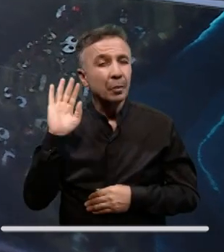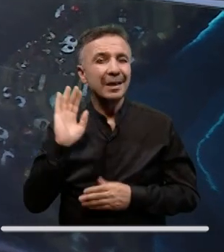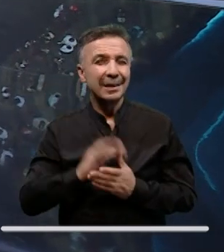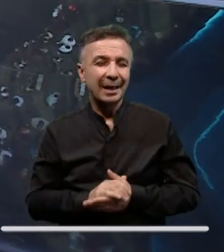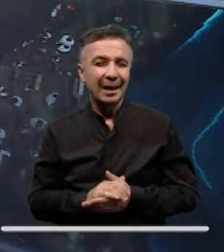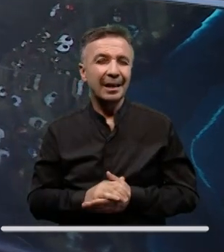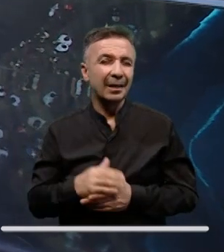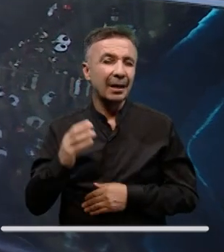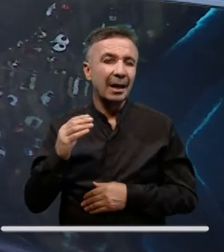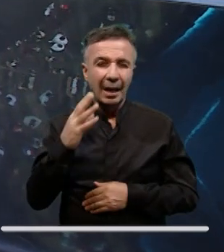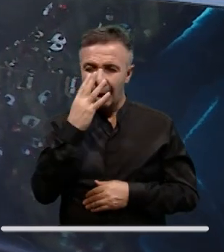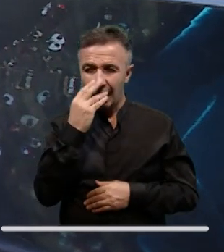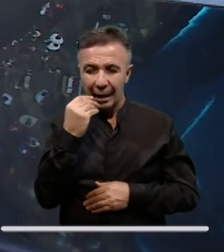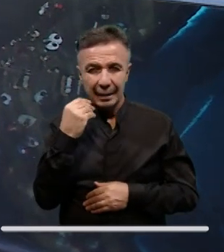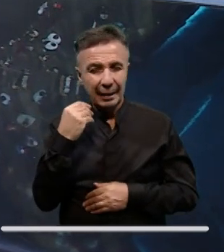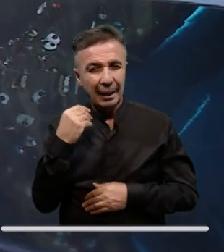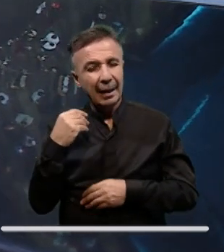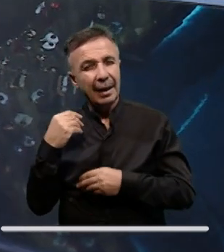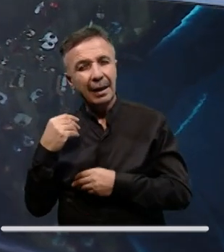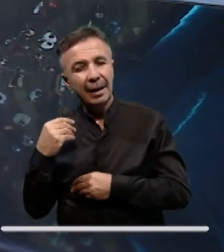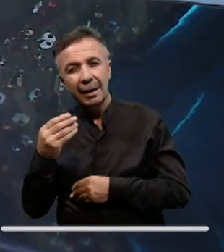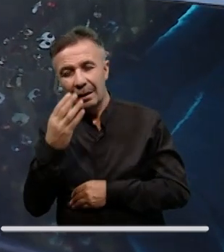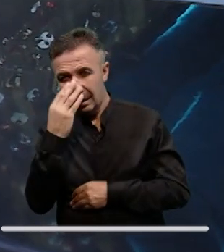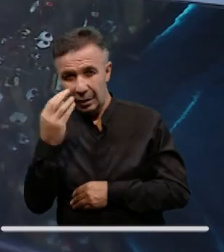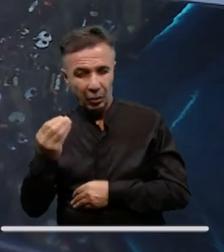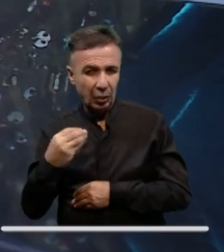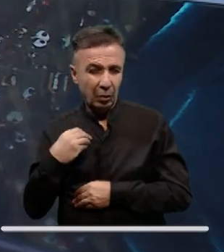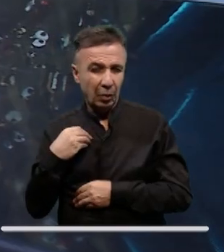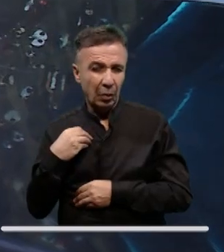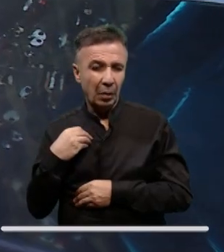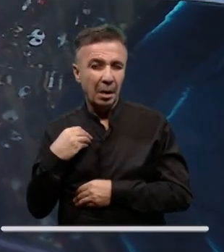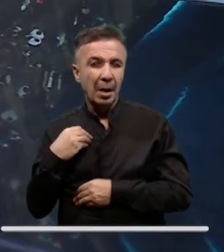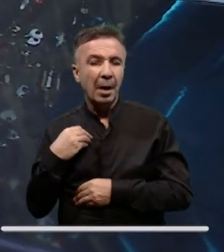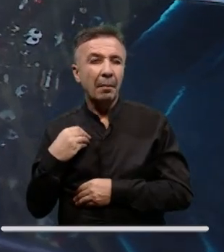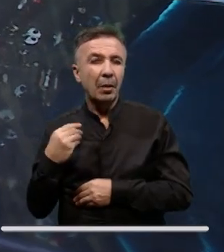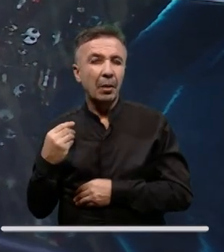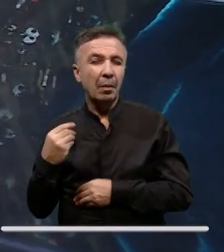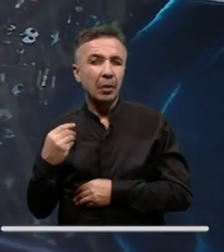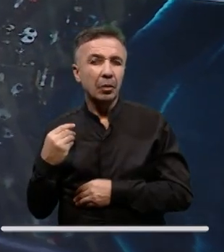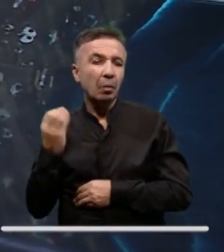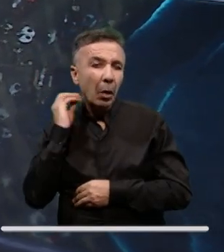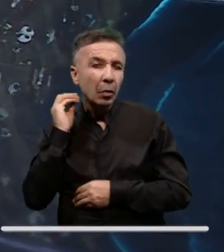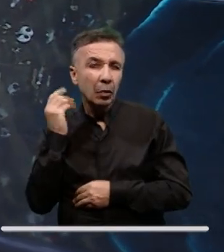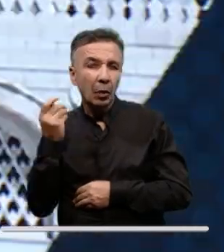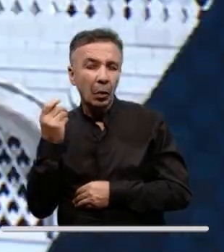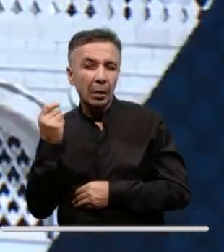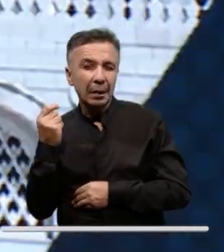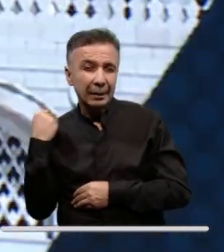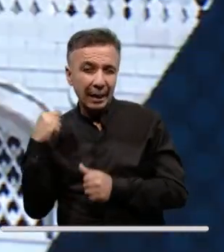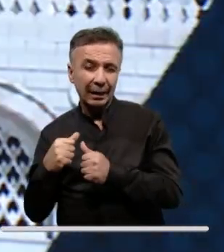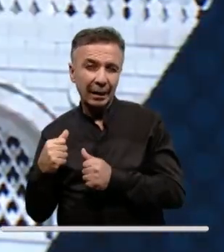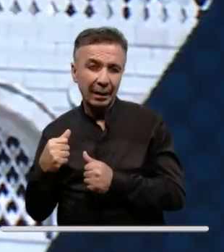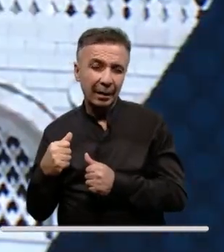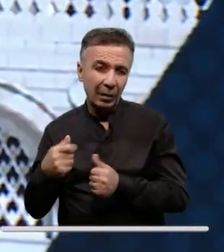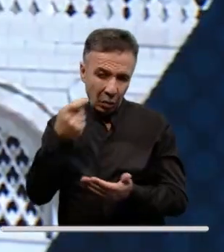hediye götürülenler Efendim Eee bunu ödeme Eee yükümlülüğünü üzerlerinde hissetsin düşünebiliyor